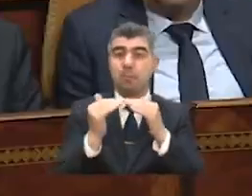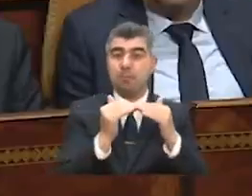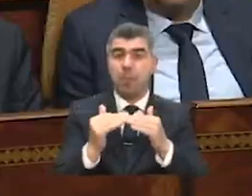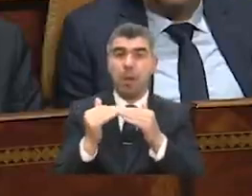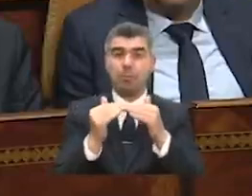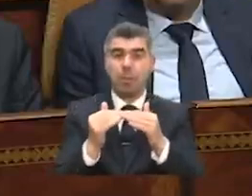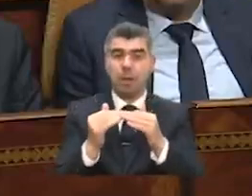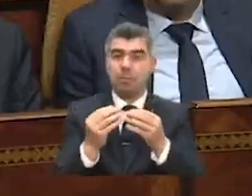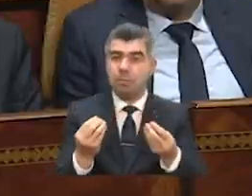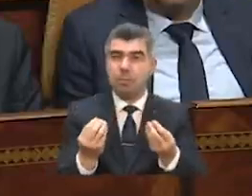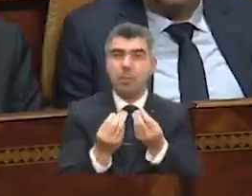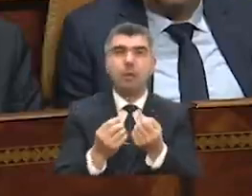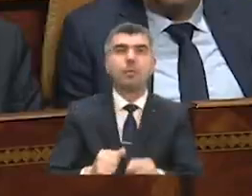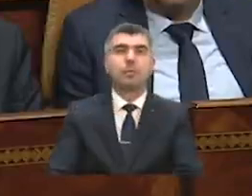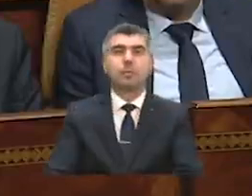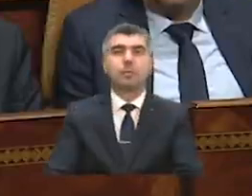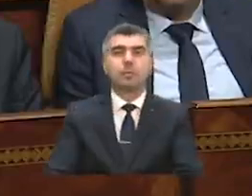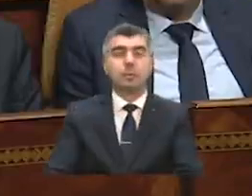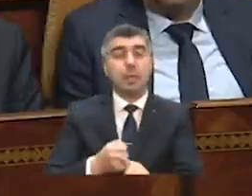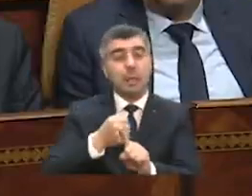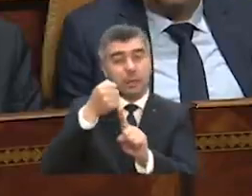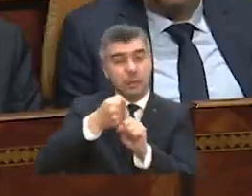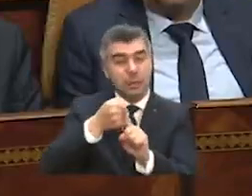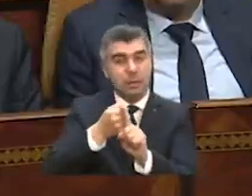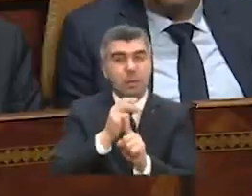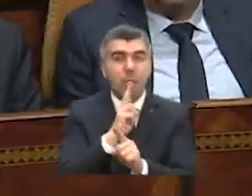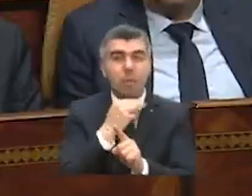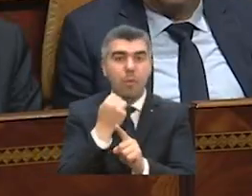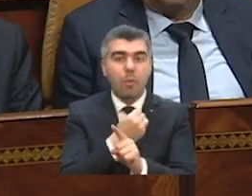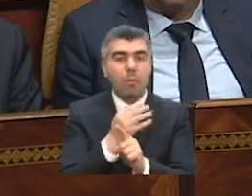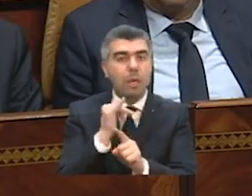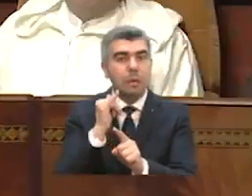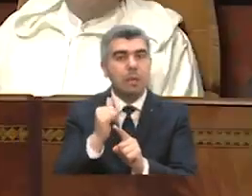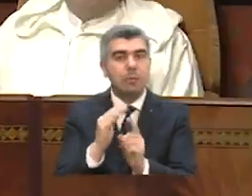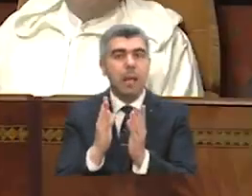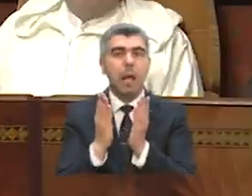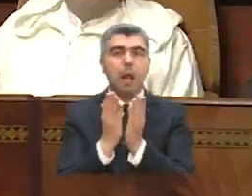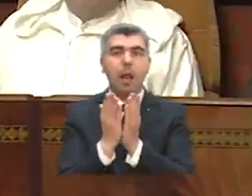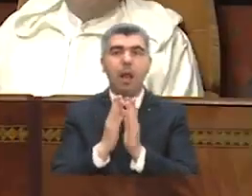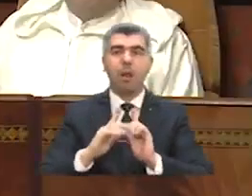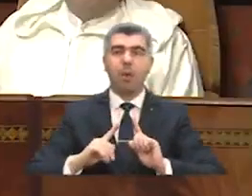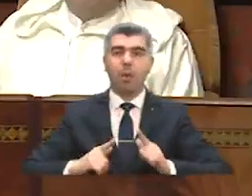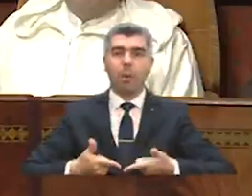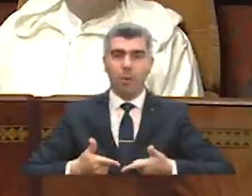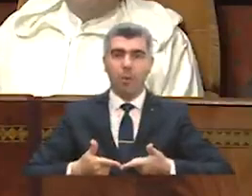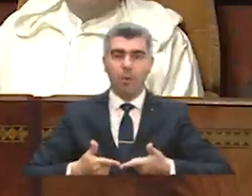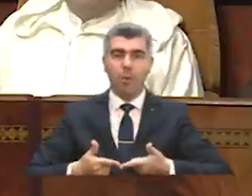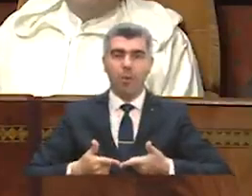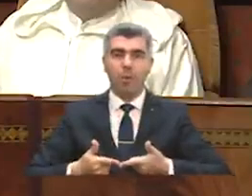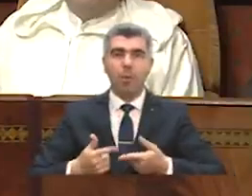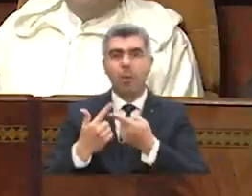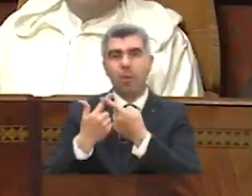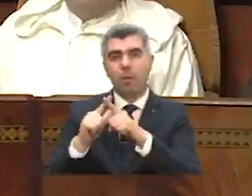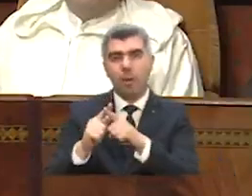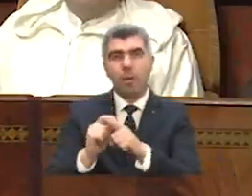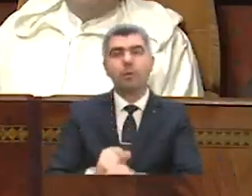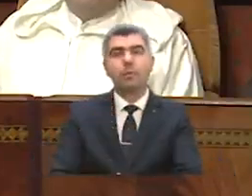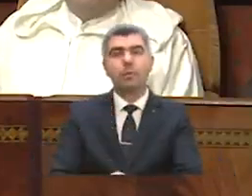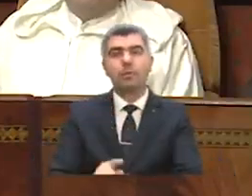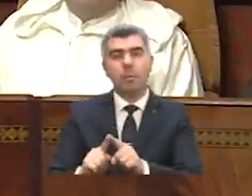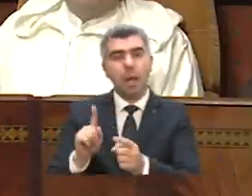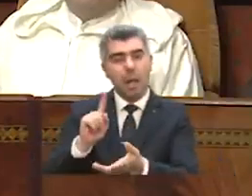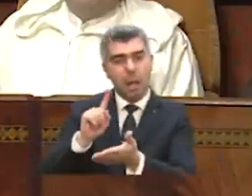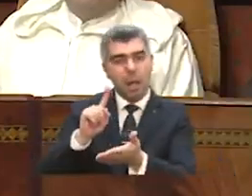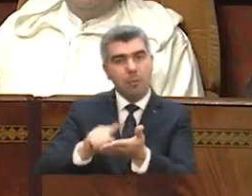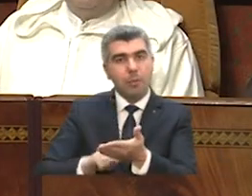وبالموازاة مع ذلك ستعمل الحكومة على مواصلة إصلاح التعليم عبر اتخاذ ما يلزم من